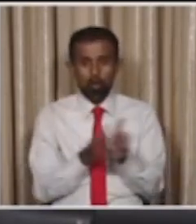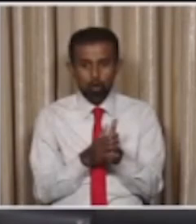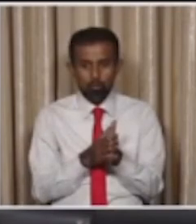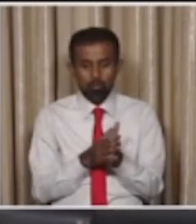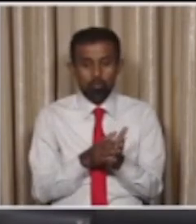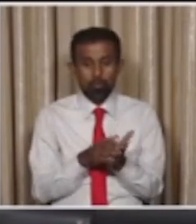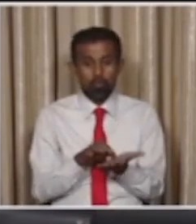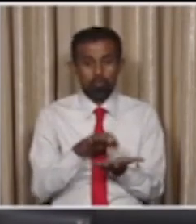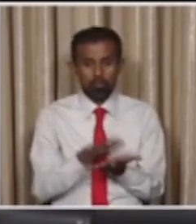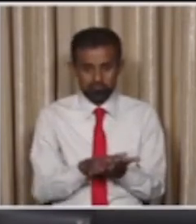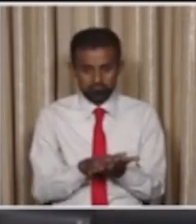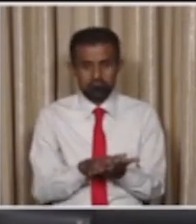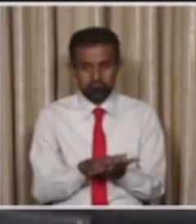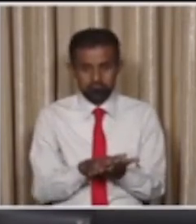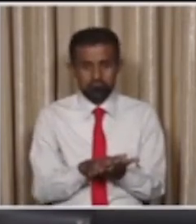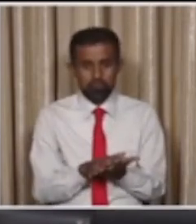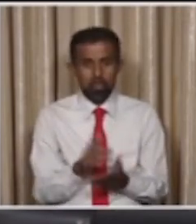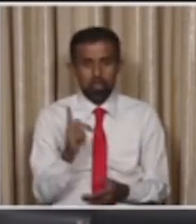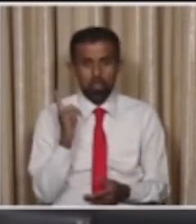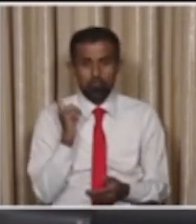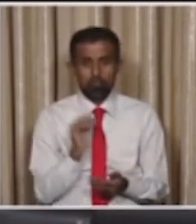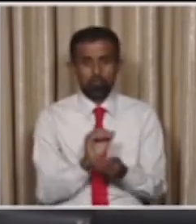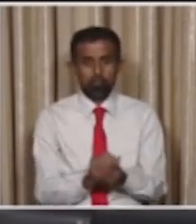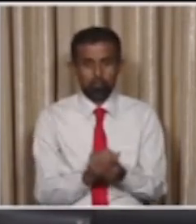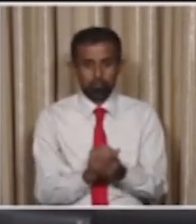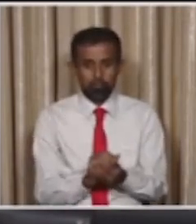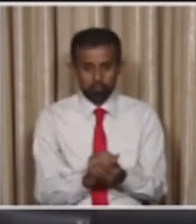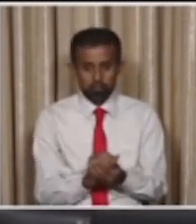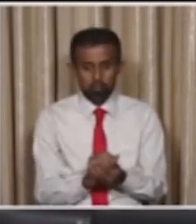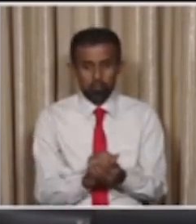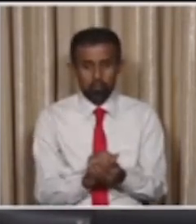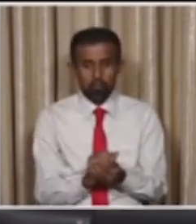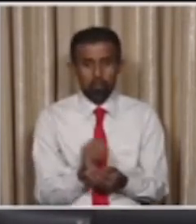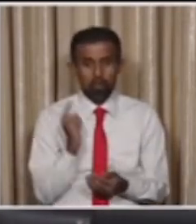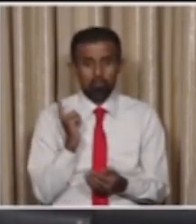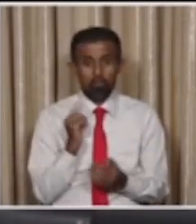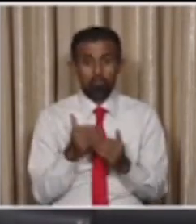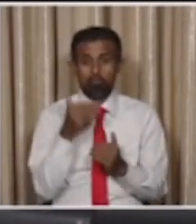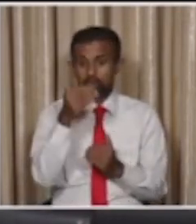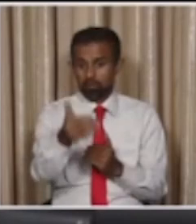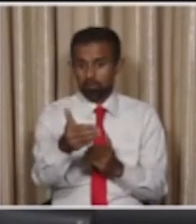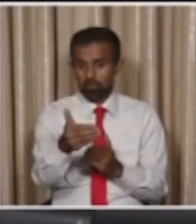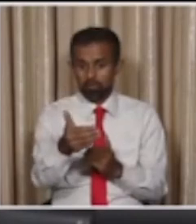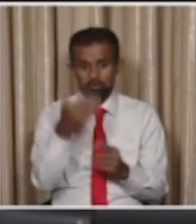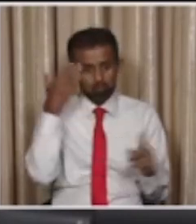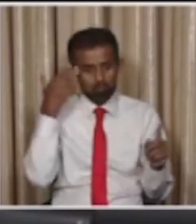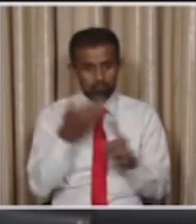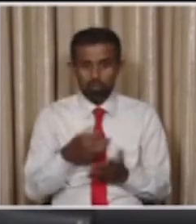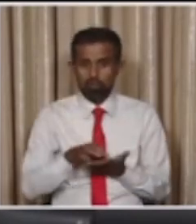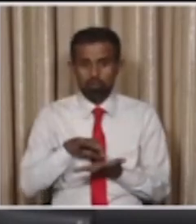ගරු විපක්ෂනායකතුමනි, හමුදාව තියාගන්න හමුදාවේ අනාගතය වෙනුවෙන් ගත්තු තීන්දුවක්. ඒක